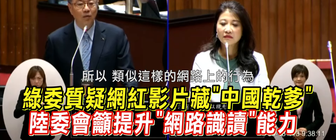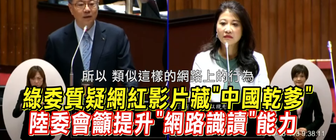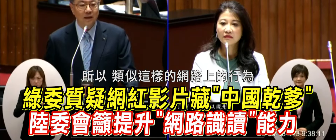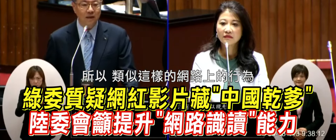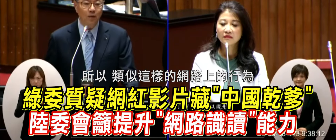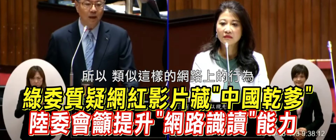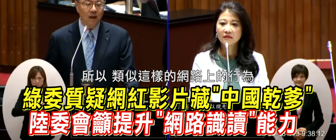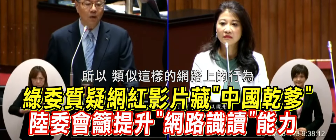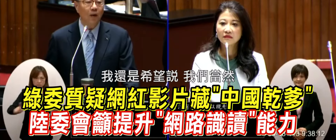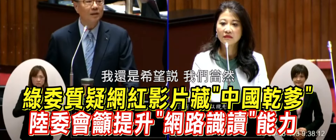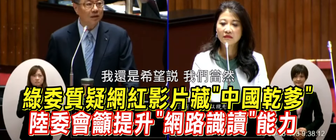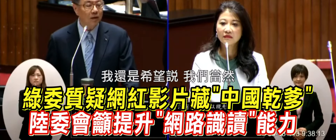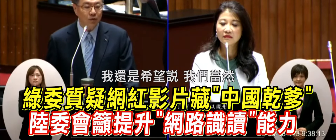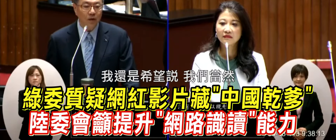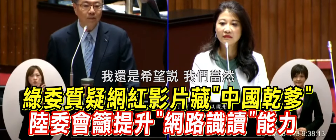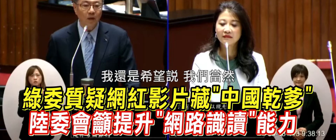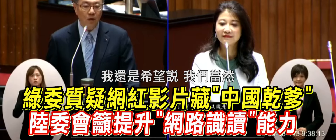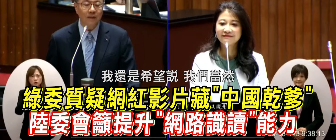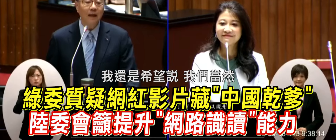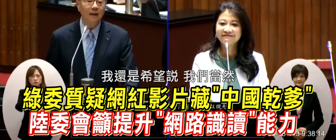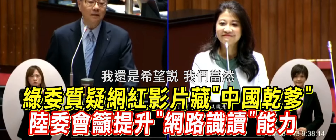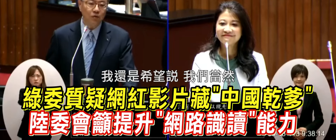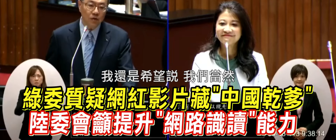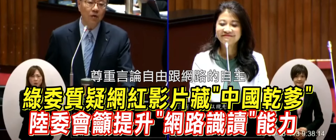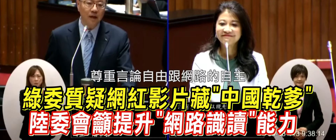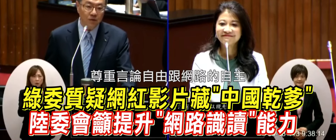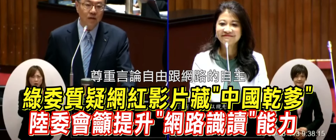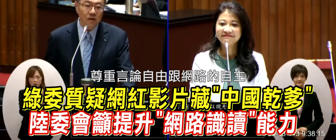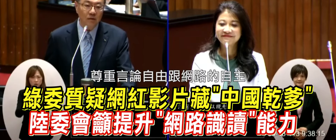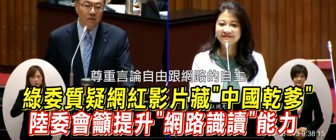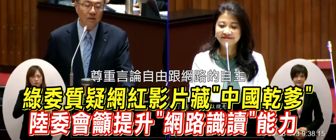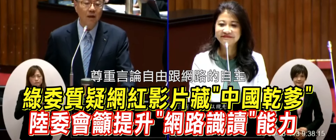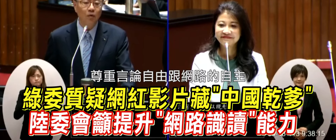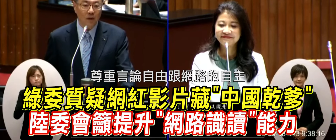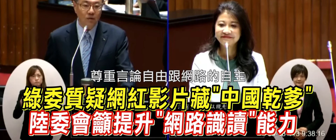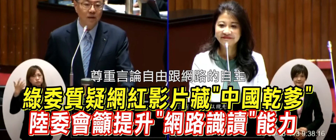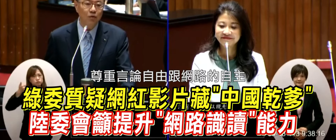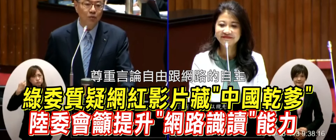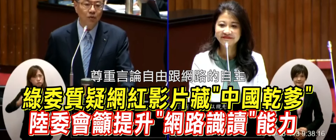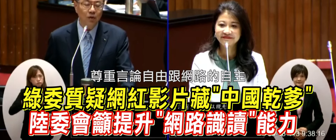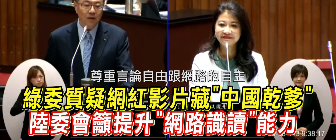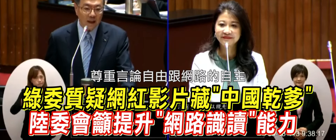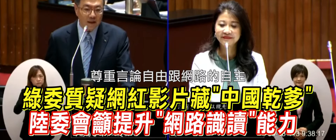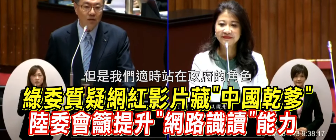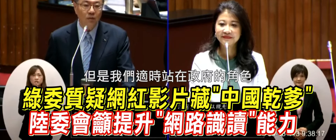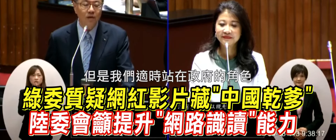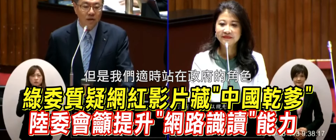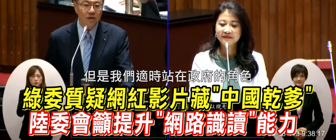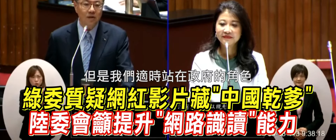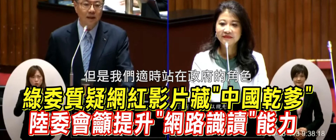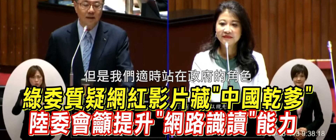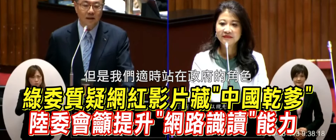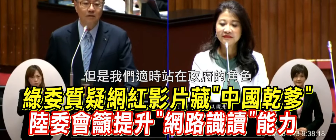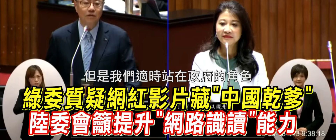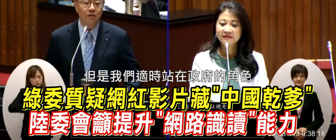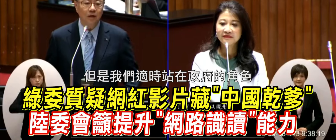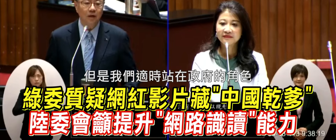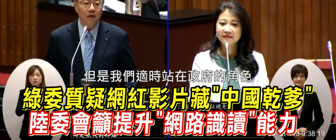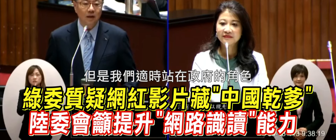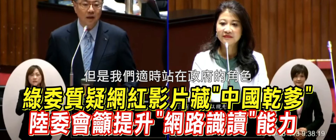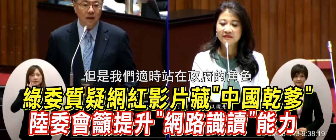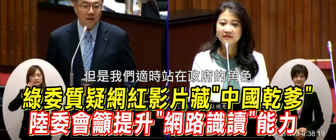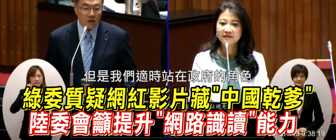样的一个网络上的行为，我还是希望说我们当然尊重言论自由跟网络的自主，但是我们适时站在